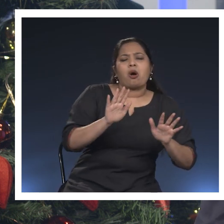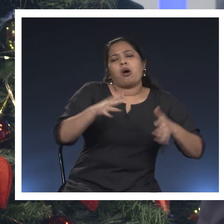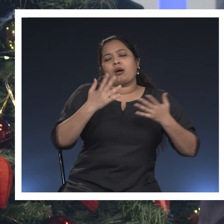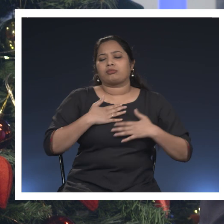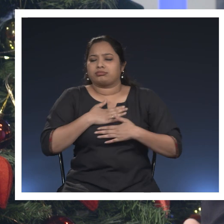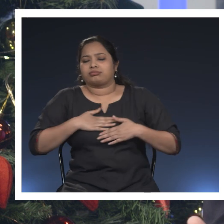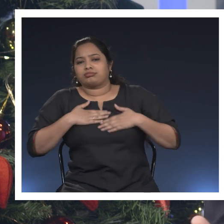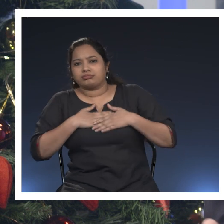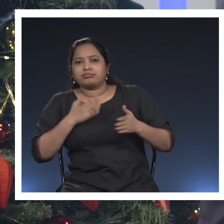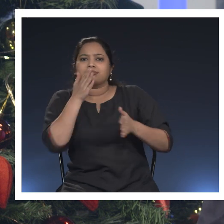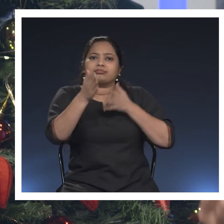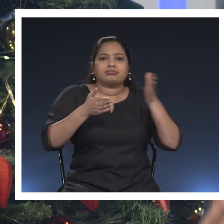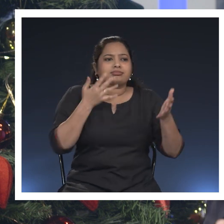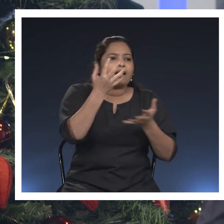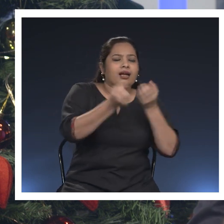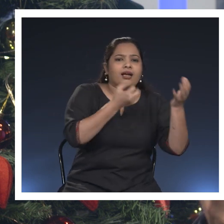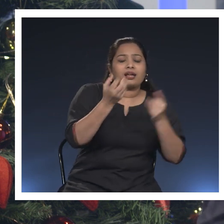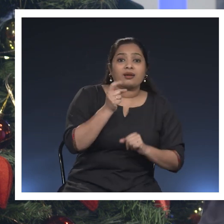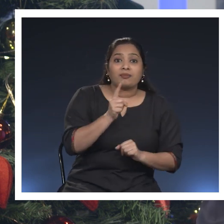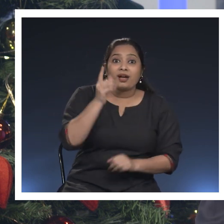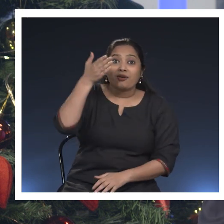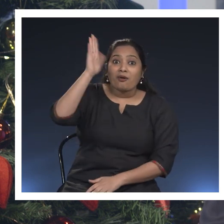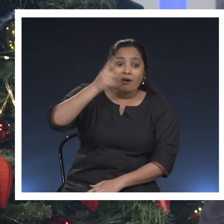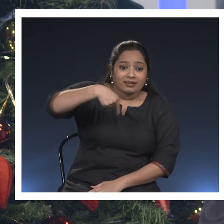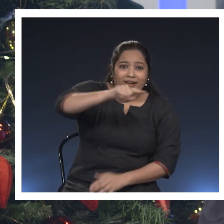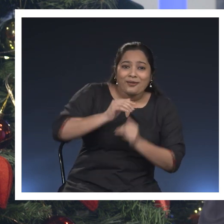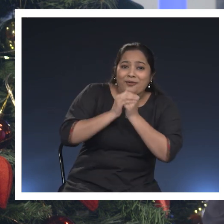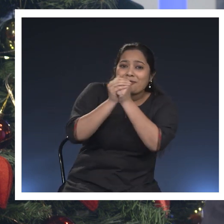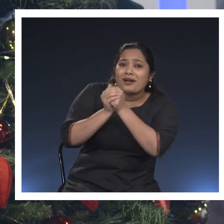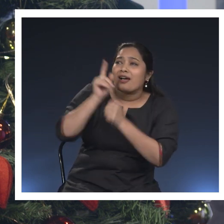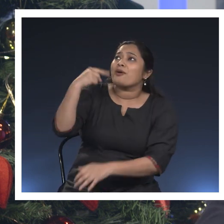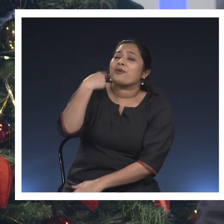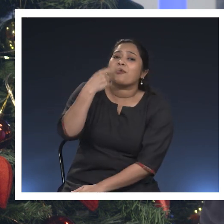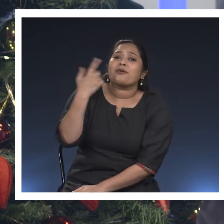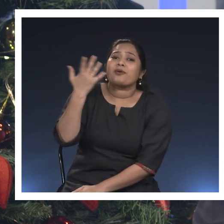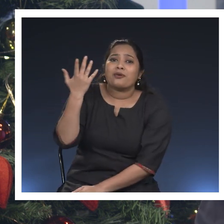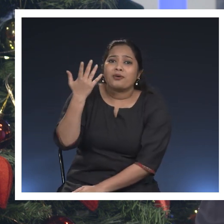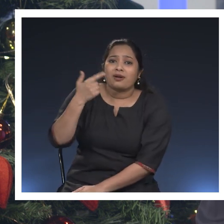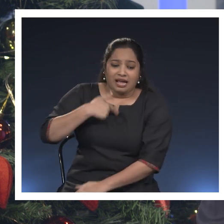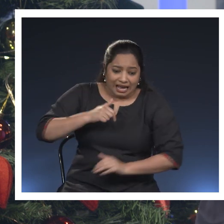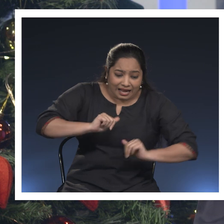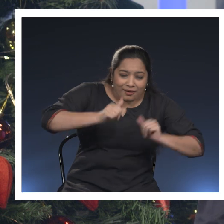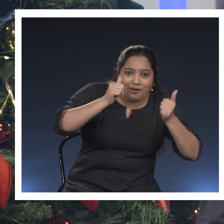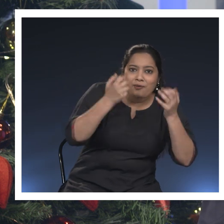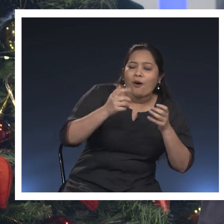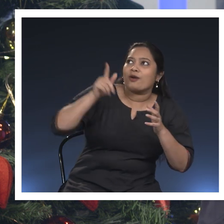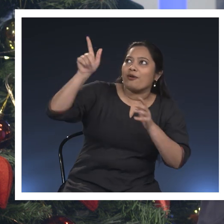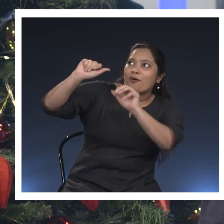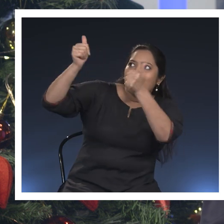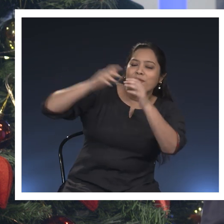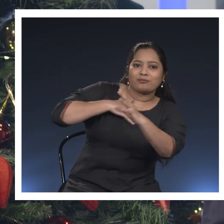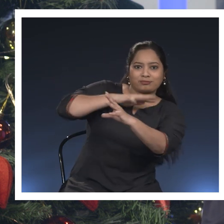पर्पस के साथ जाते हैं, कई बार ऐसे ही जाते हैं, एवं ही जाते हैं। पर मैं आपको धन्यवाद हूँ जिस परमेश्वर की मैं और आप आराधना करते हैं, वो मुझे